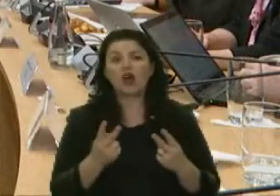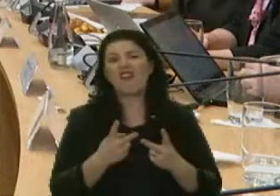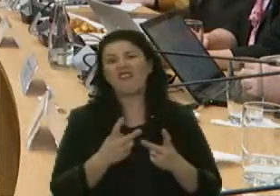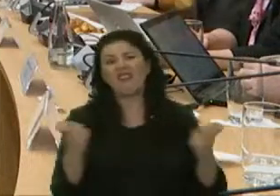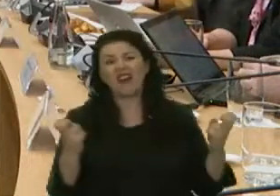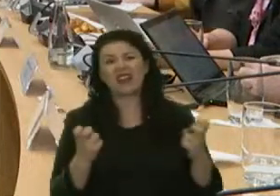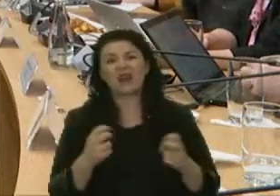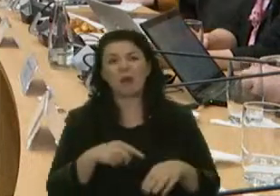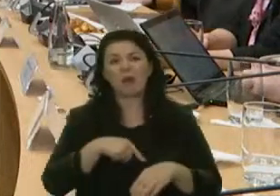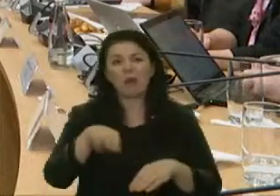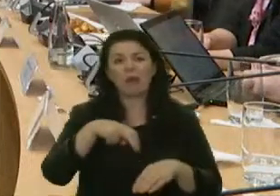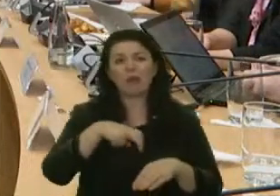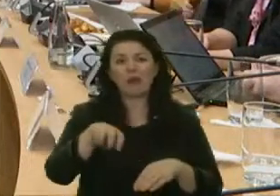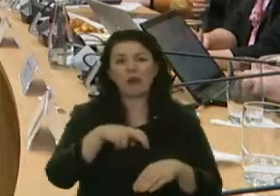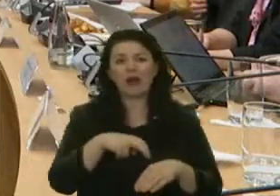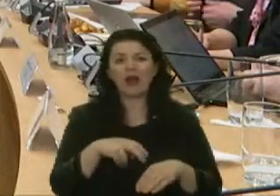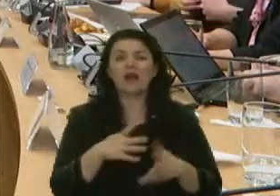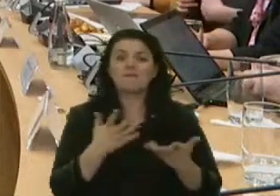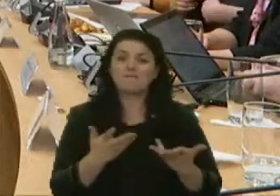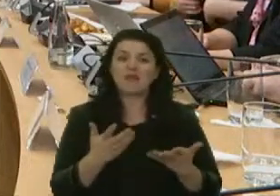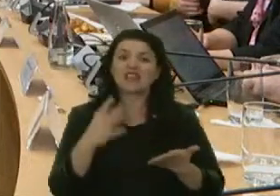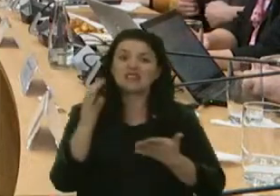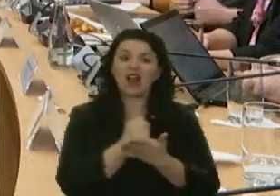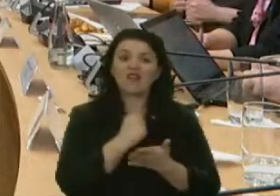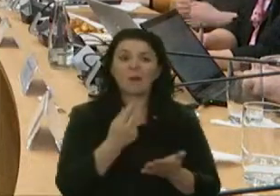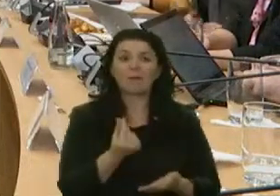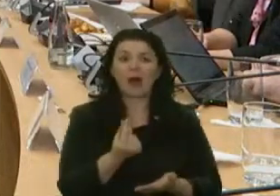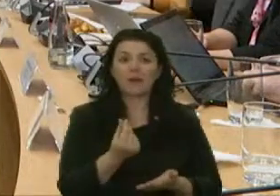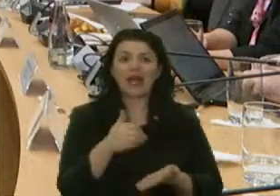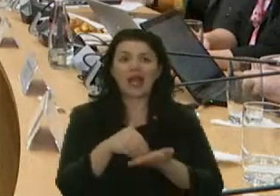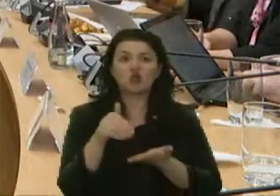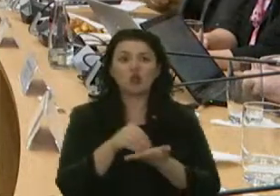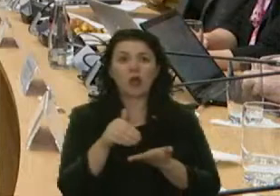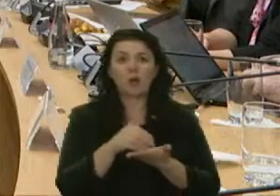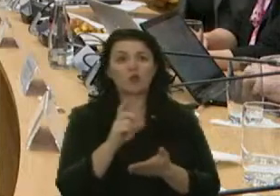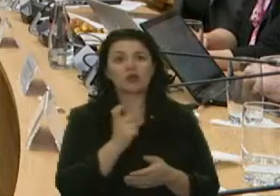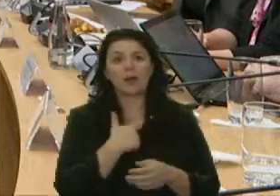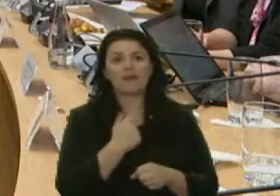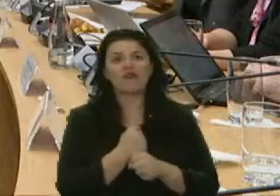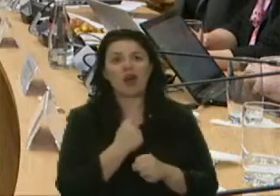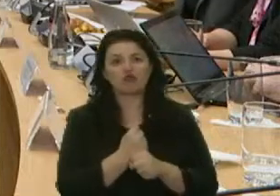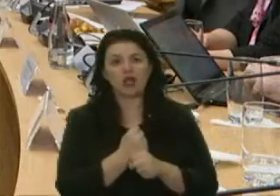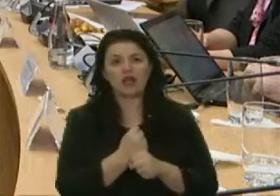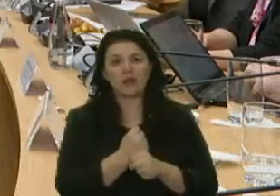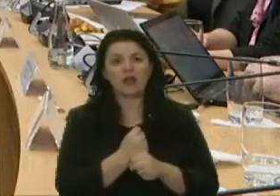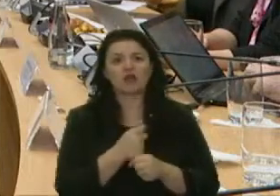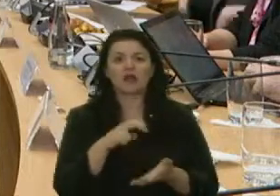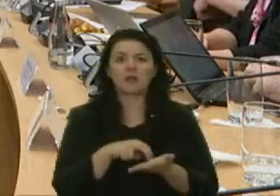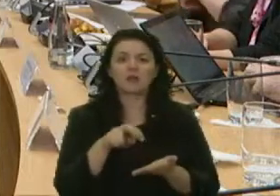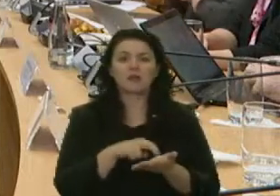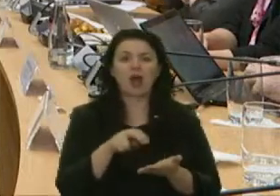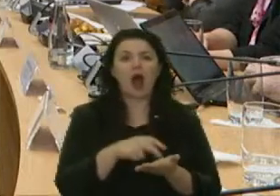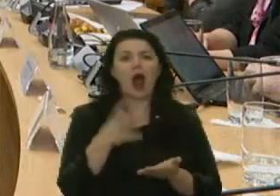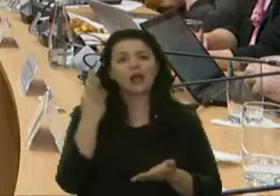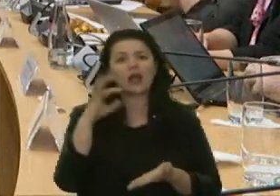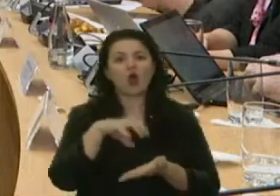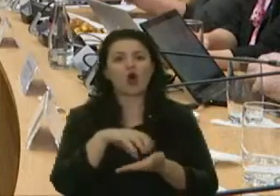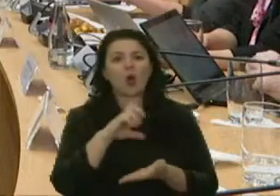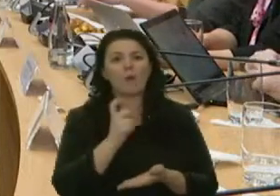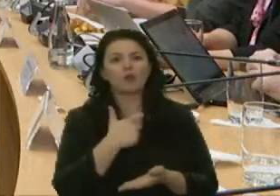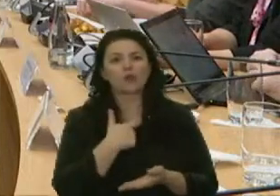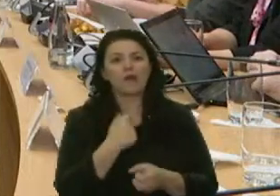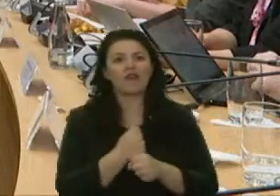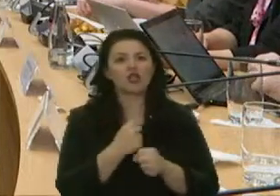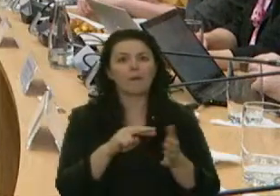inutil și de asemenea să salvăm bani prin cheltuelile pe care le putem face suplimentar pentru a ne deplasa în diverse locuri pentru a putea face